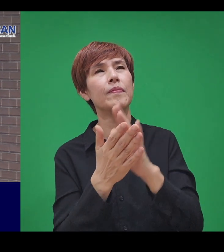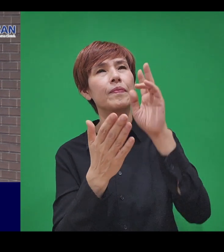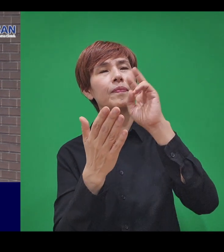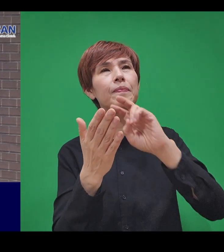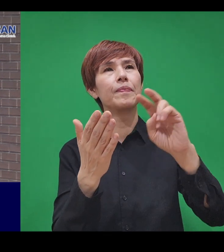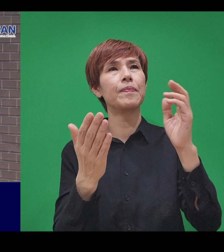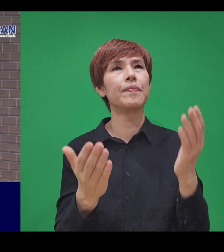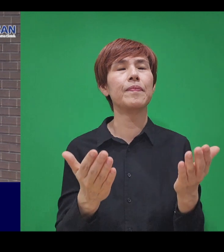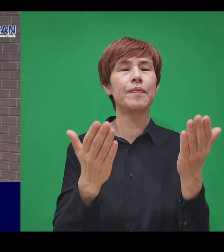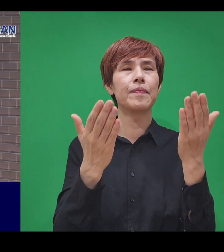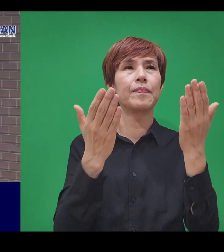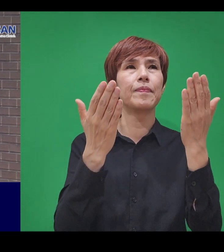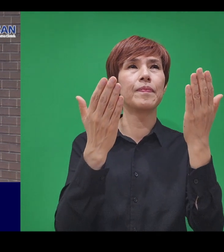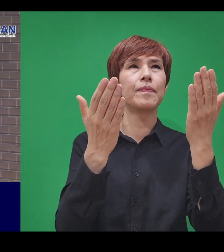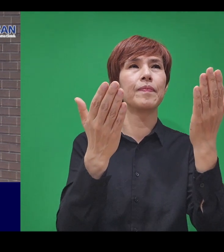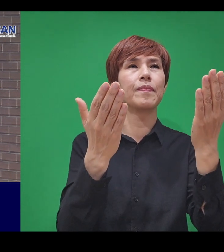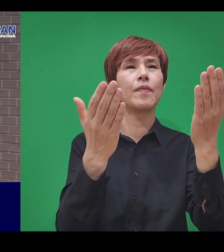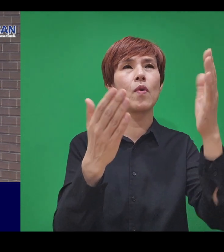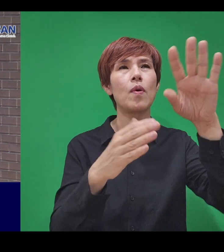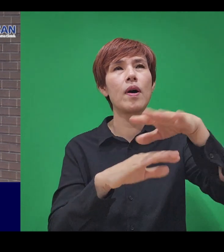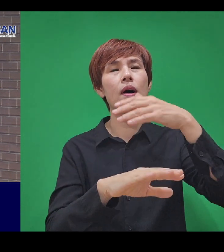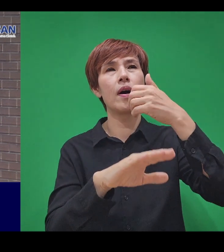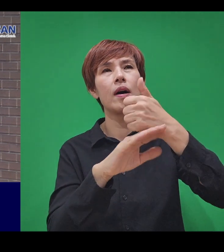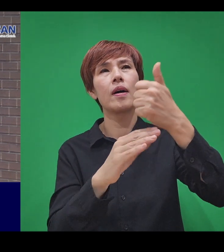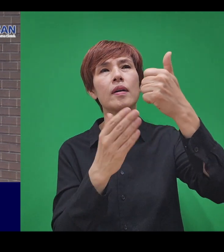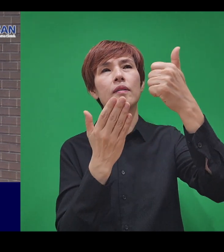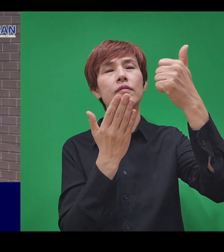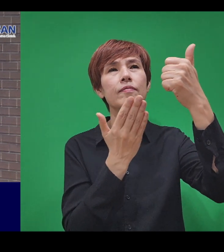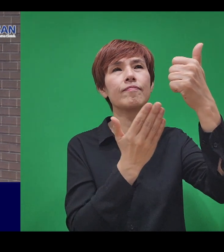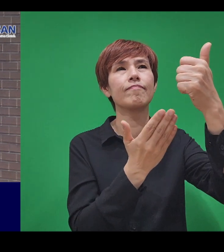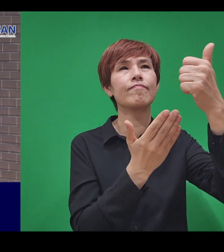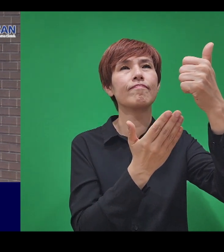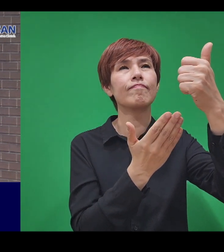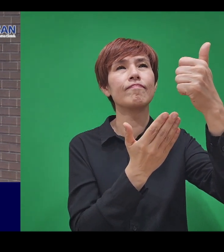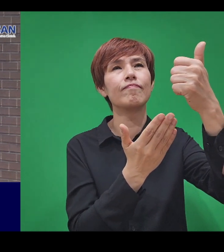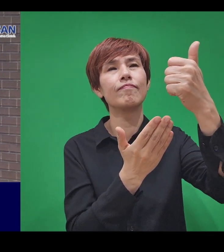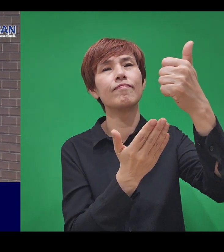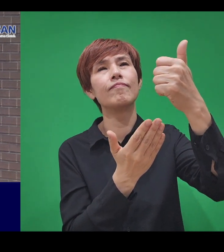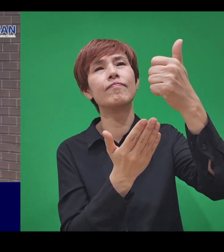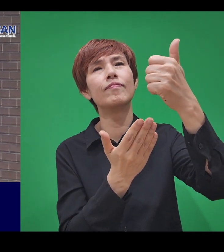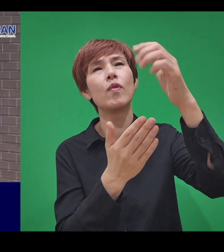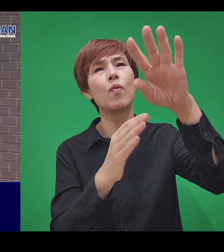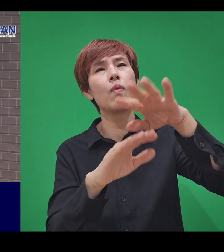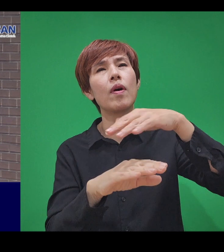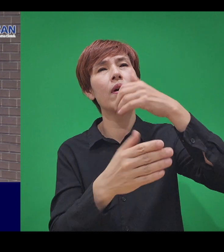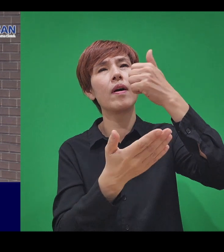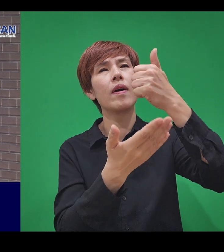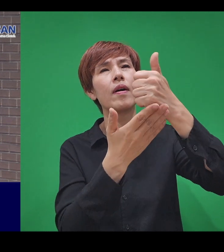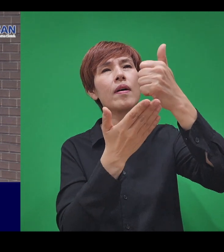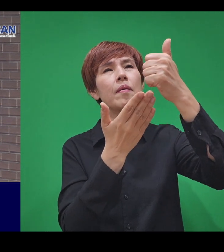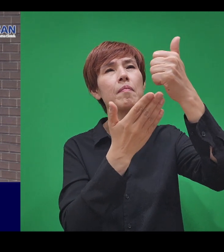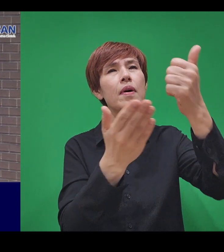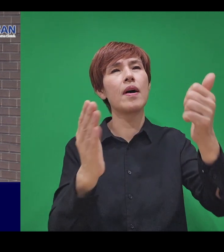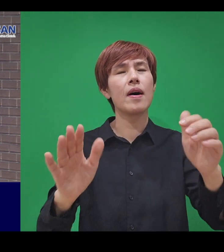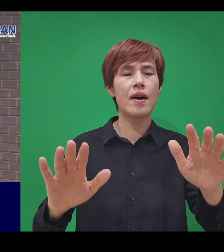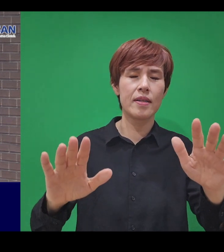찬양해, 왕의 왕께